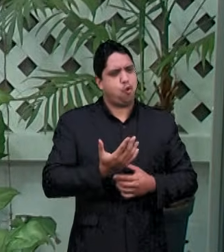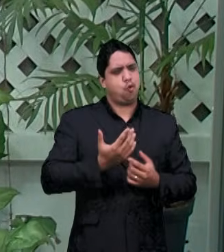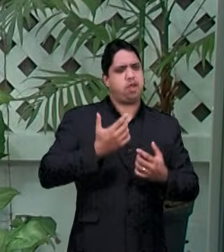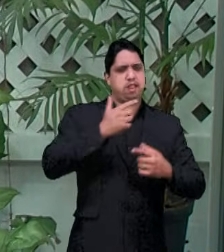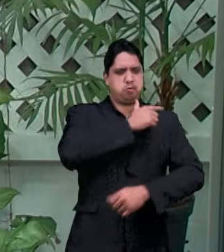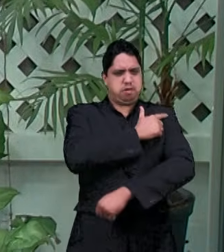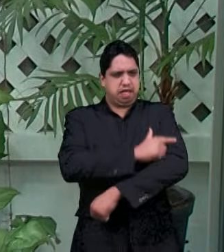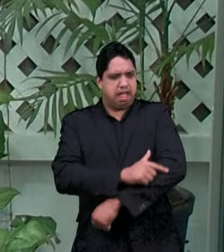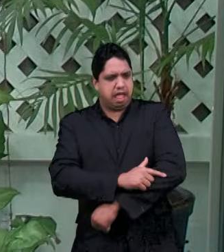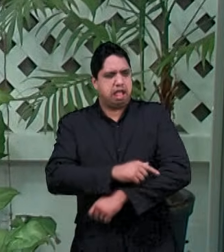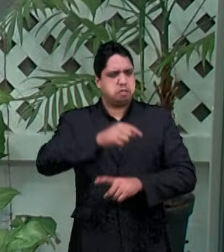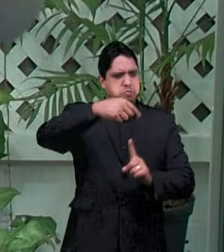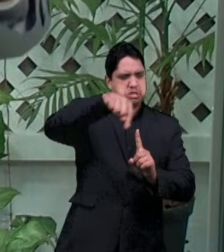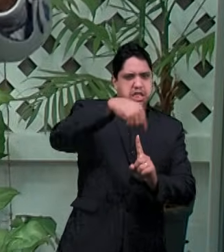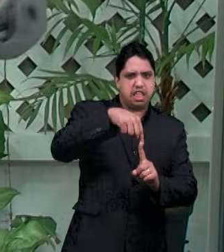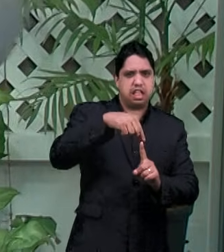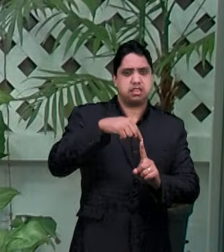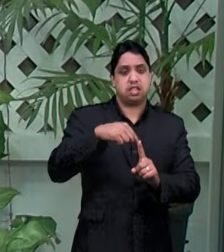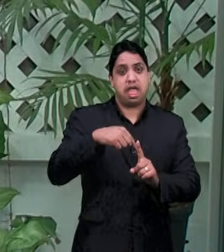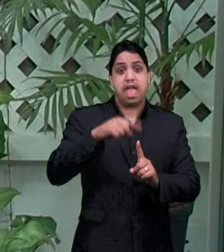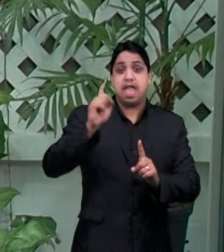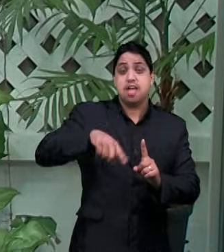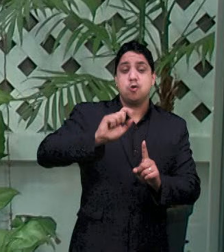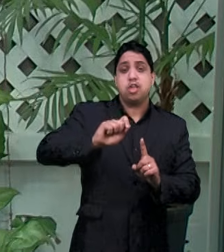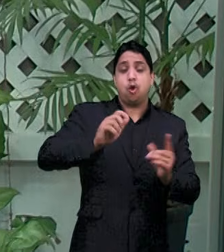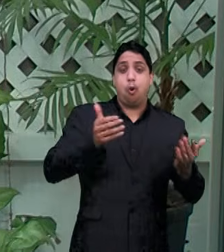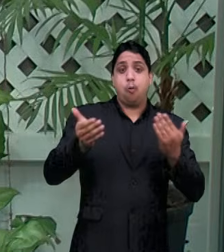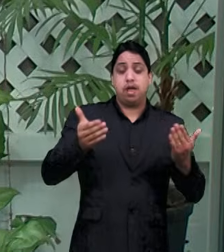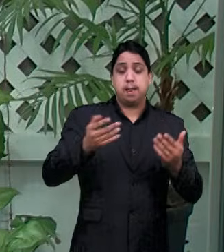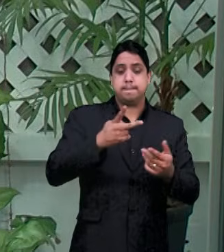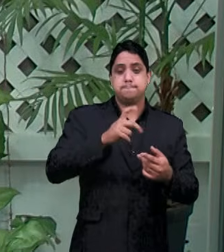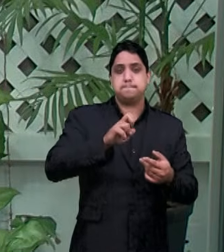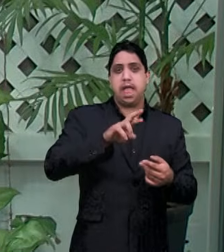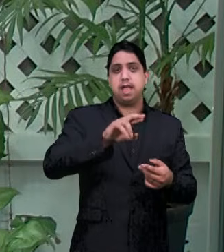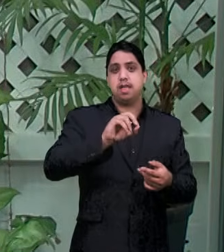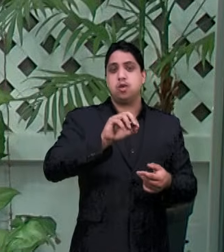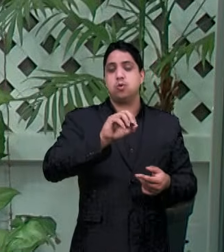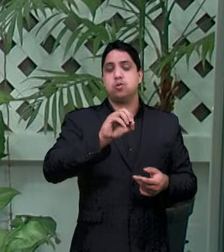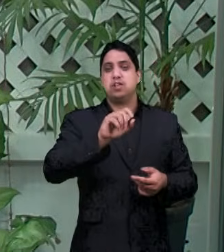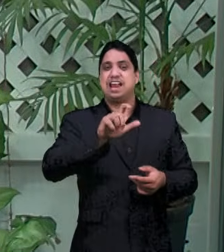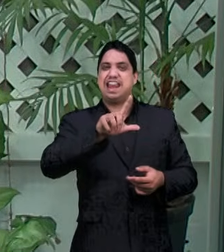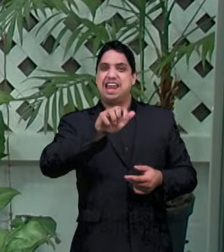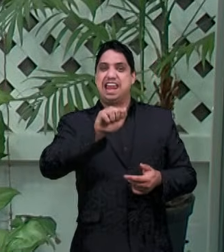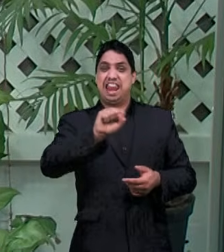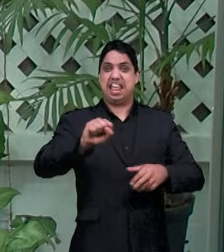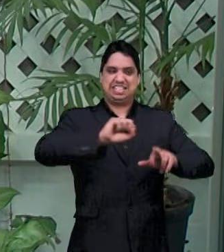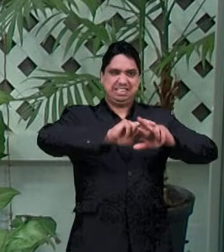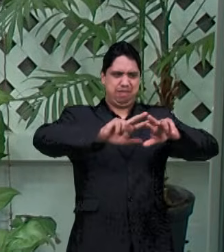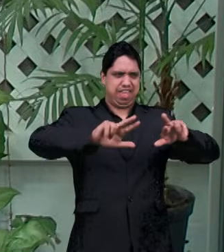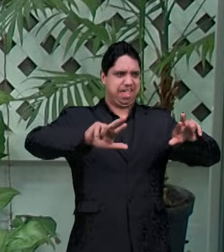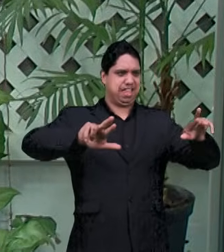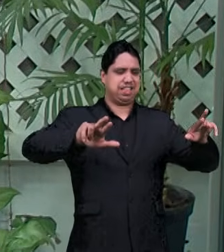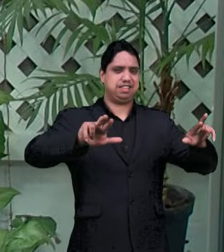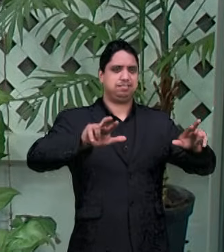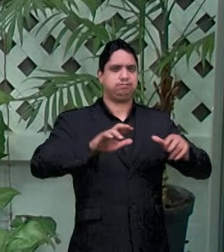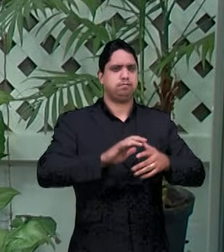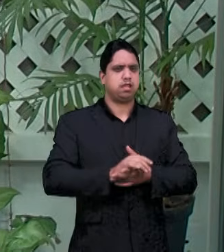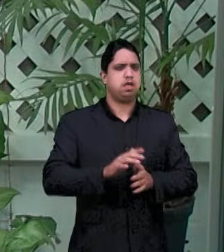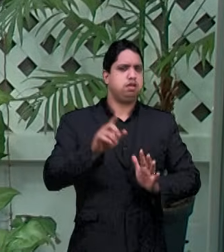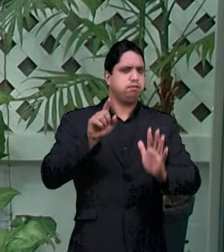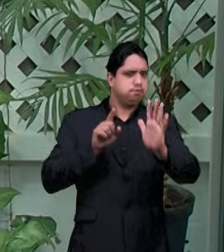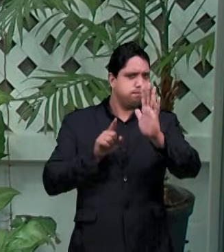ça. C'est sans ceci, sans cela, beaucoup de perles. Et vous posez la question, ces